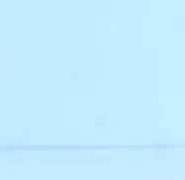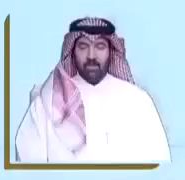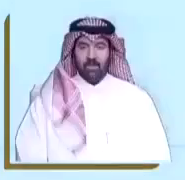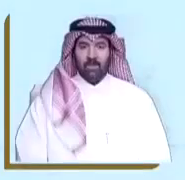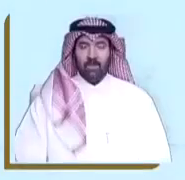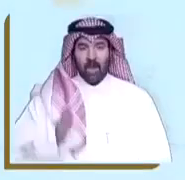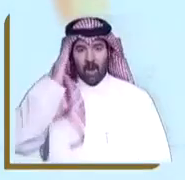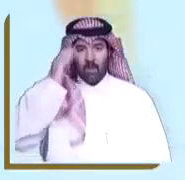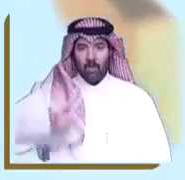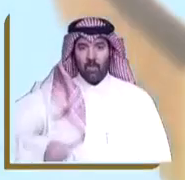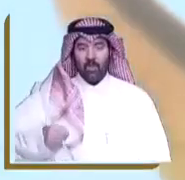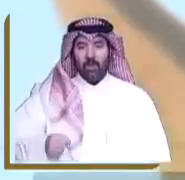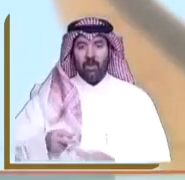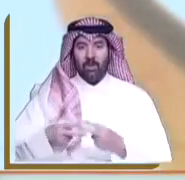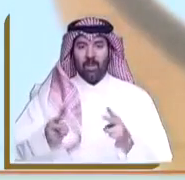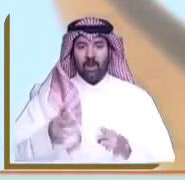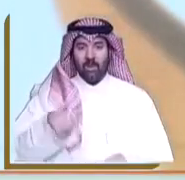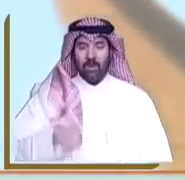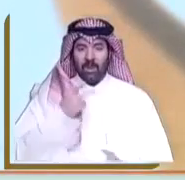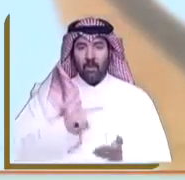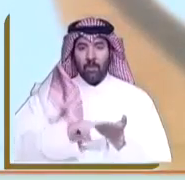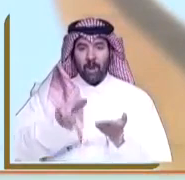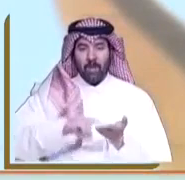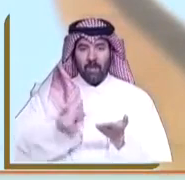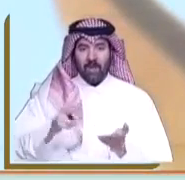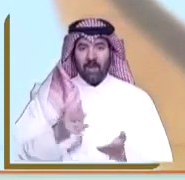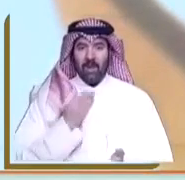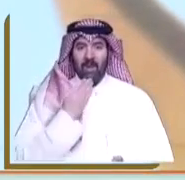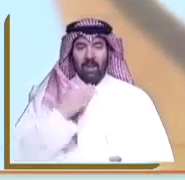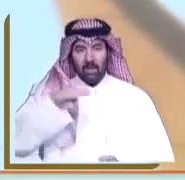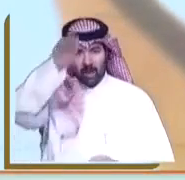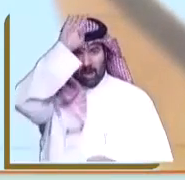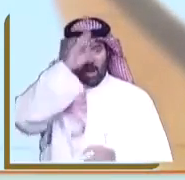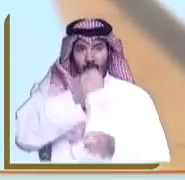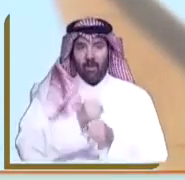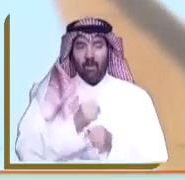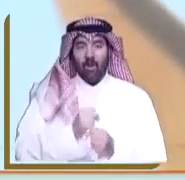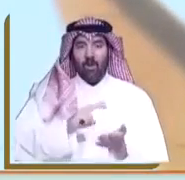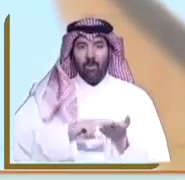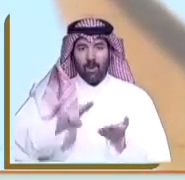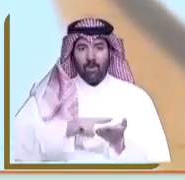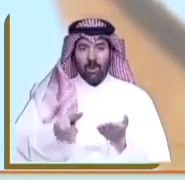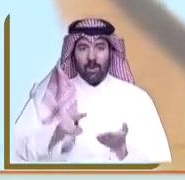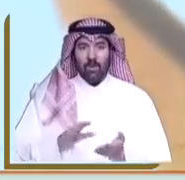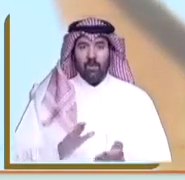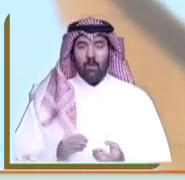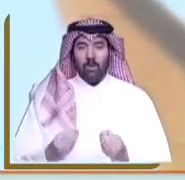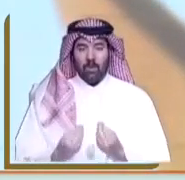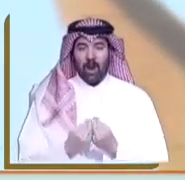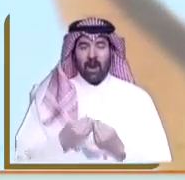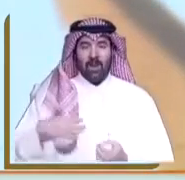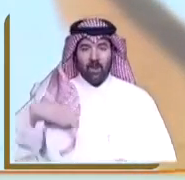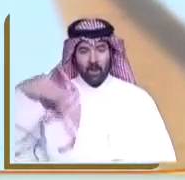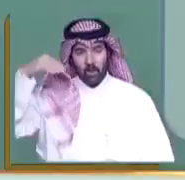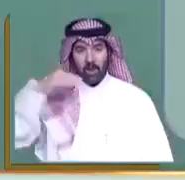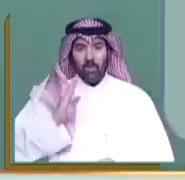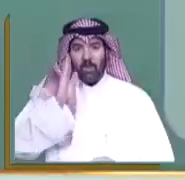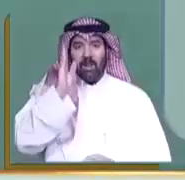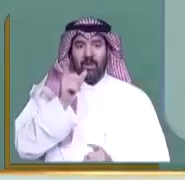أهلا بكم. بعث خادم الحرمين الشريفين الملك سلمان بن عبد العزيز آل سعود وصاحب السمو